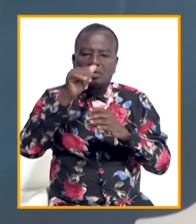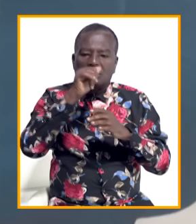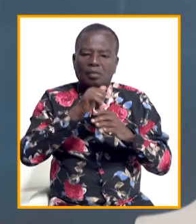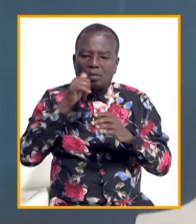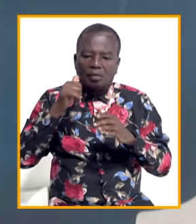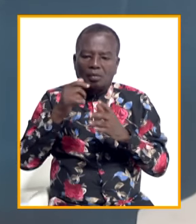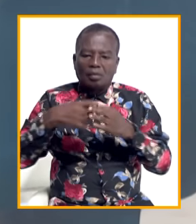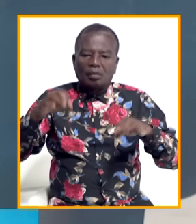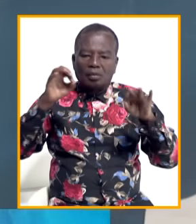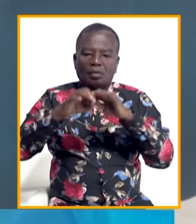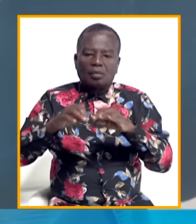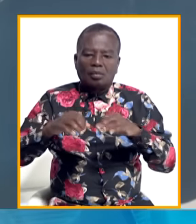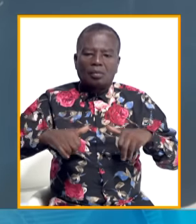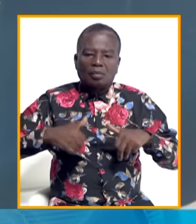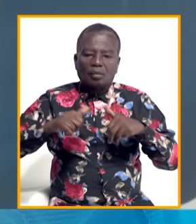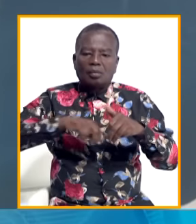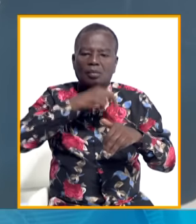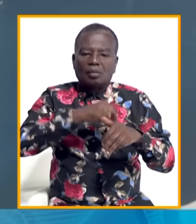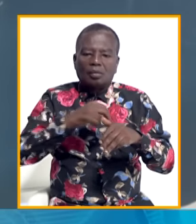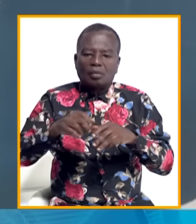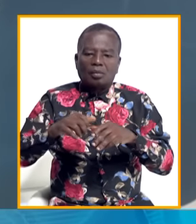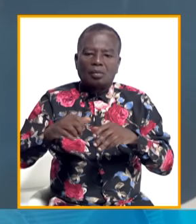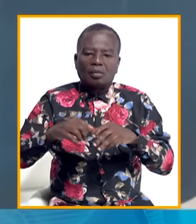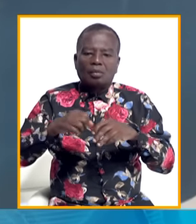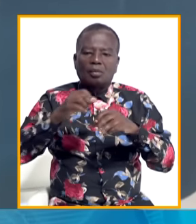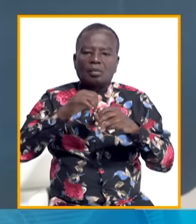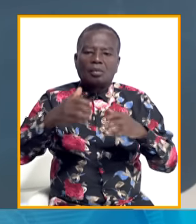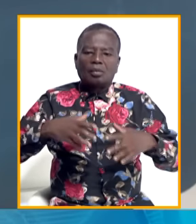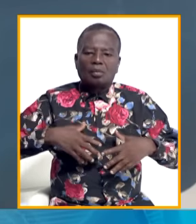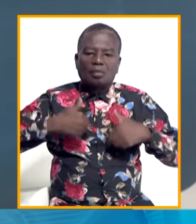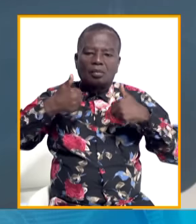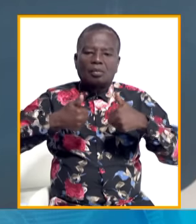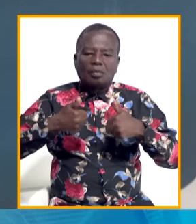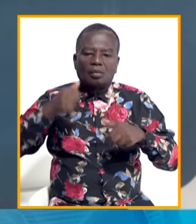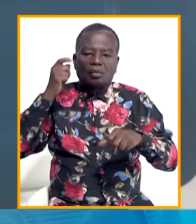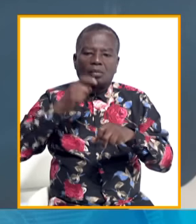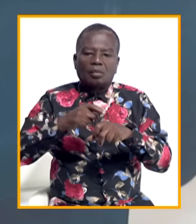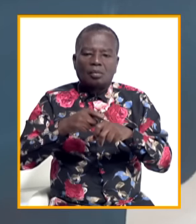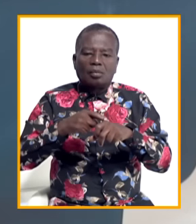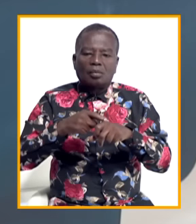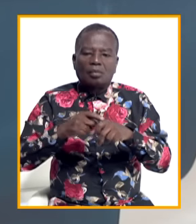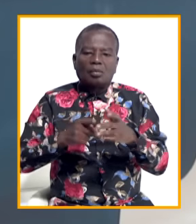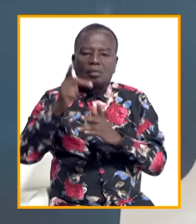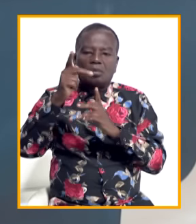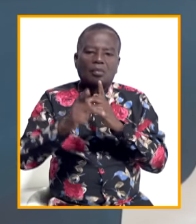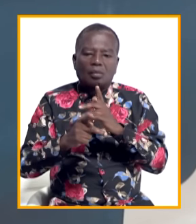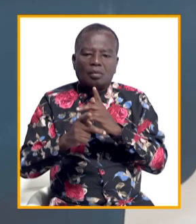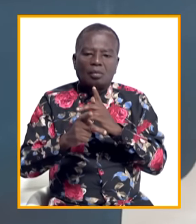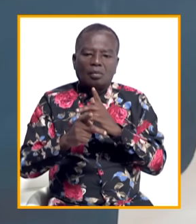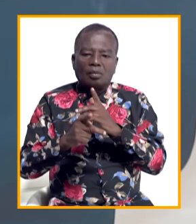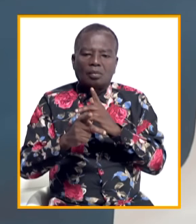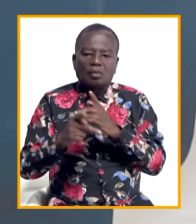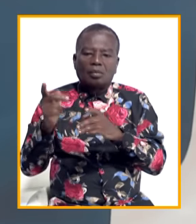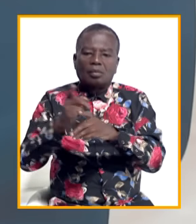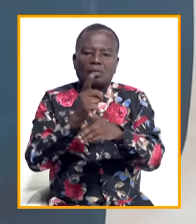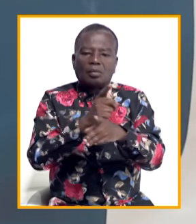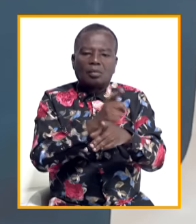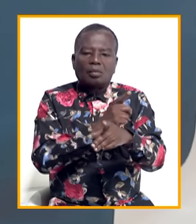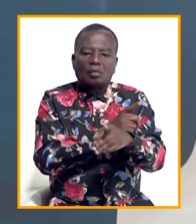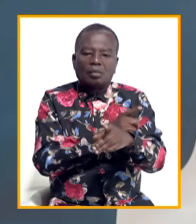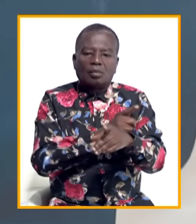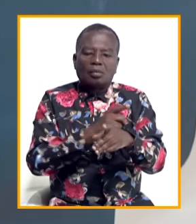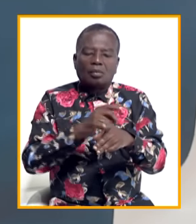du système de santé. Et il est bon qu'il y ait une certaine équité. Autant le projet est en train de se développer